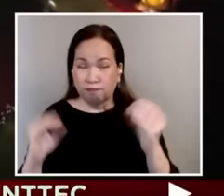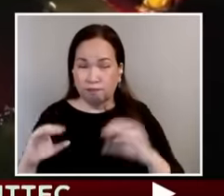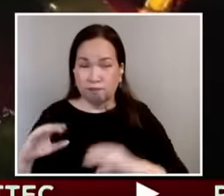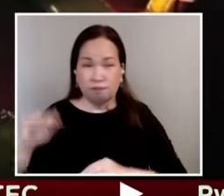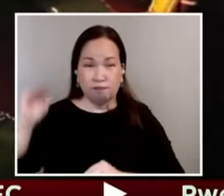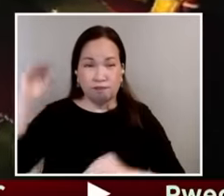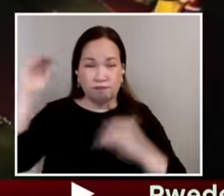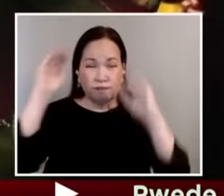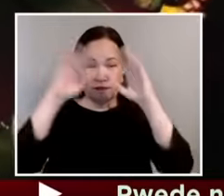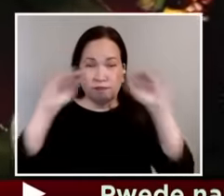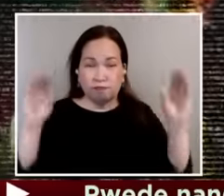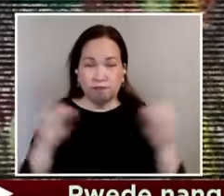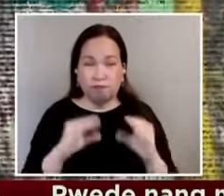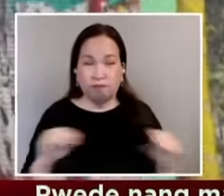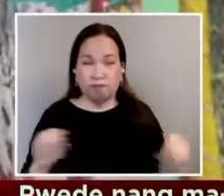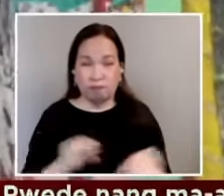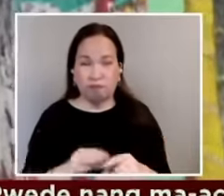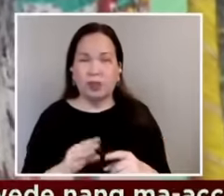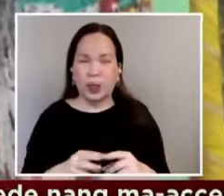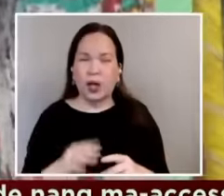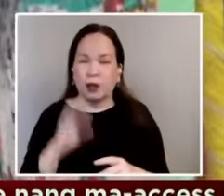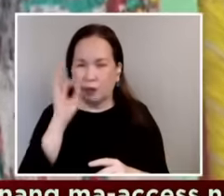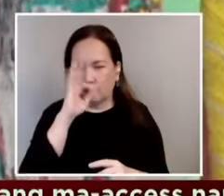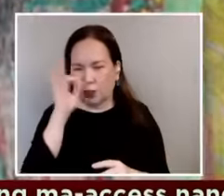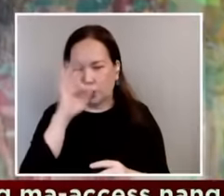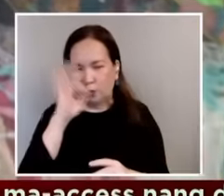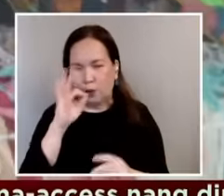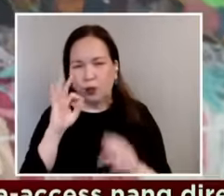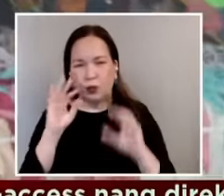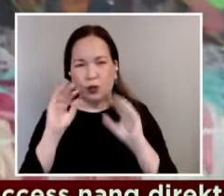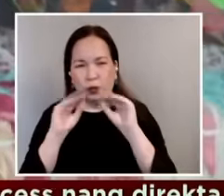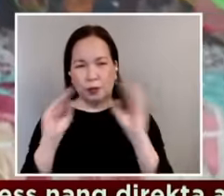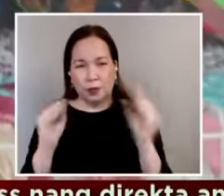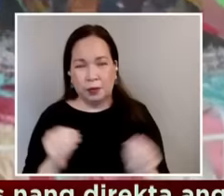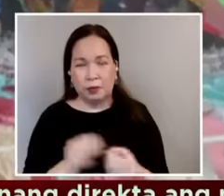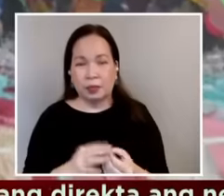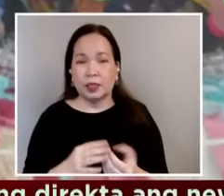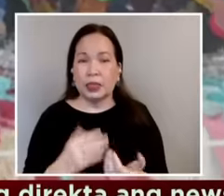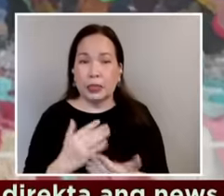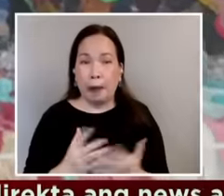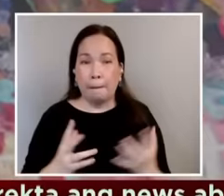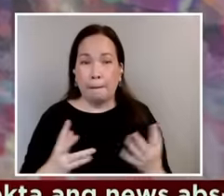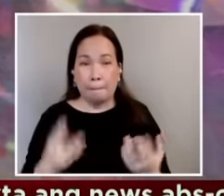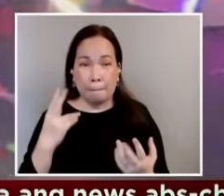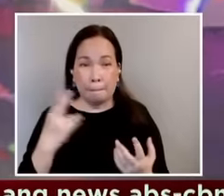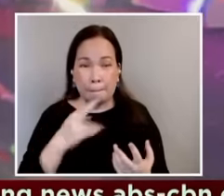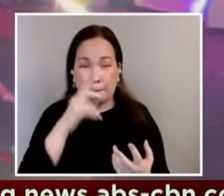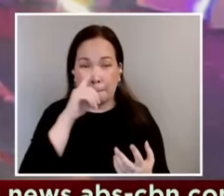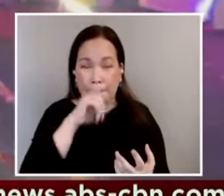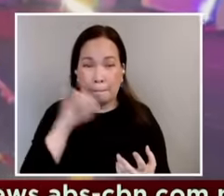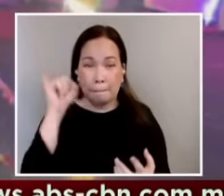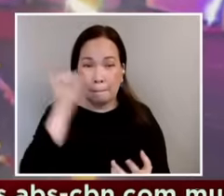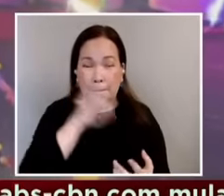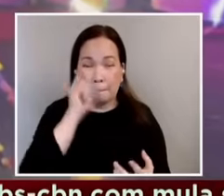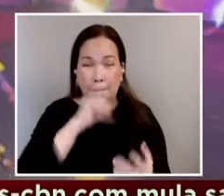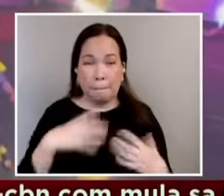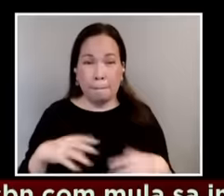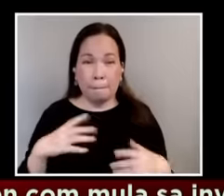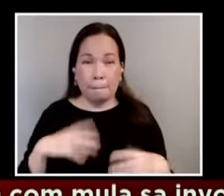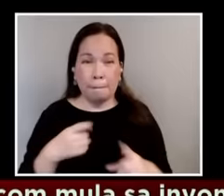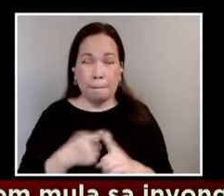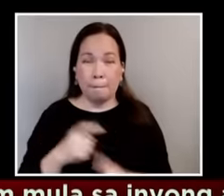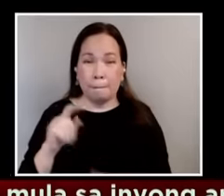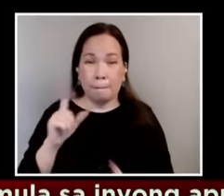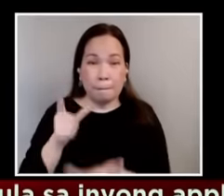may temang Paskong Pinoy. Mga pinagtabasang tela naman o retaso ang ginamit ng mga taga-Pura Tarlac